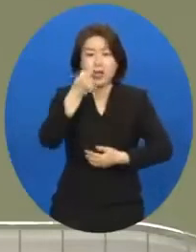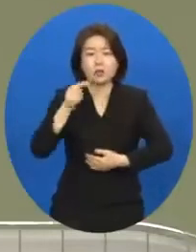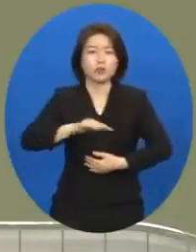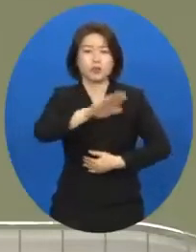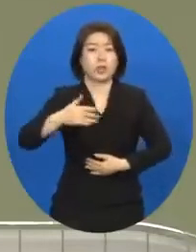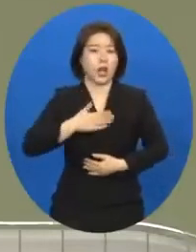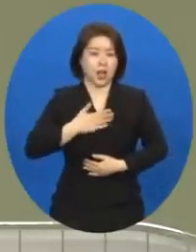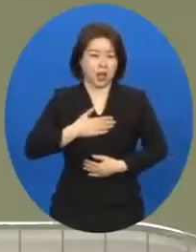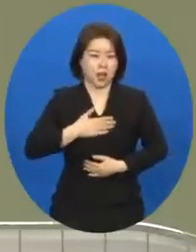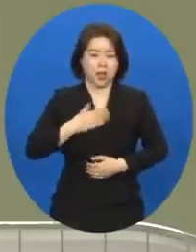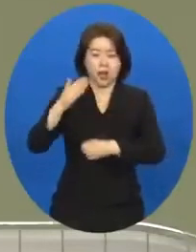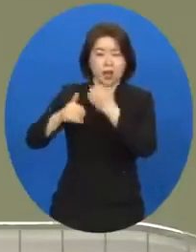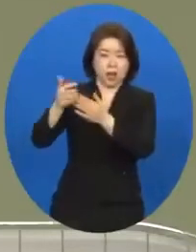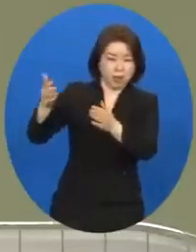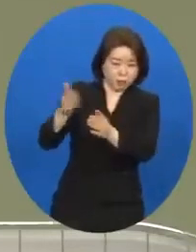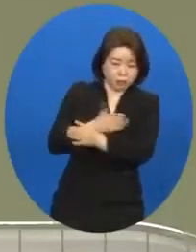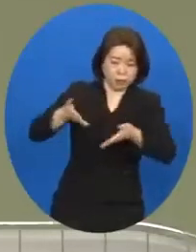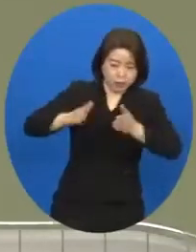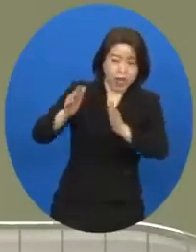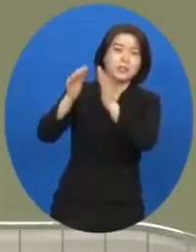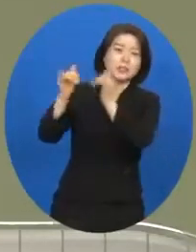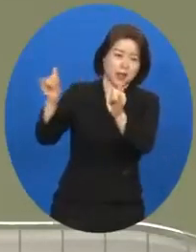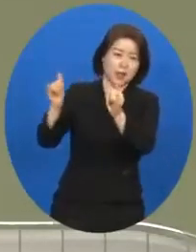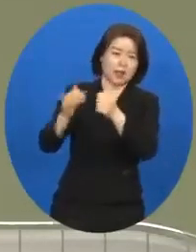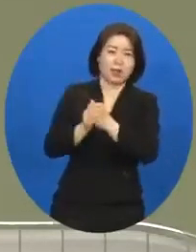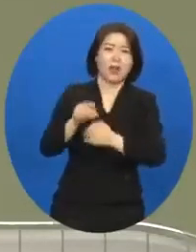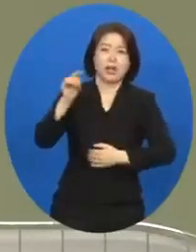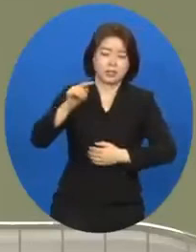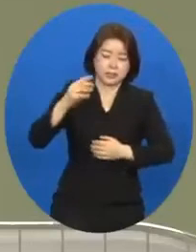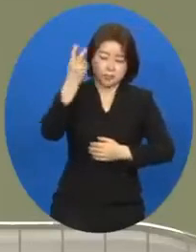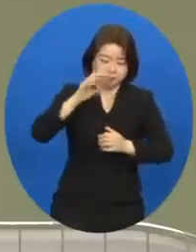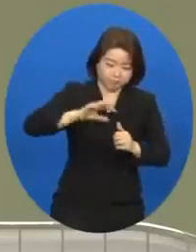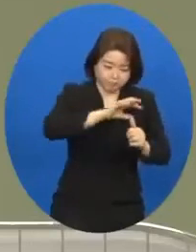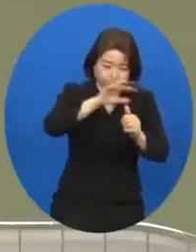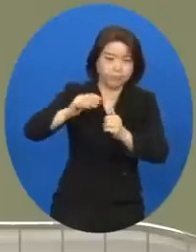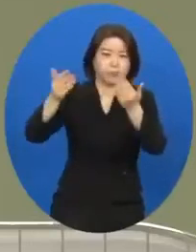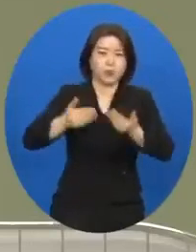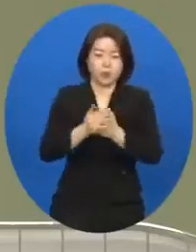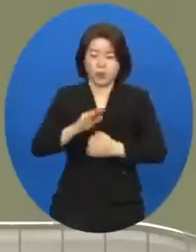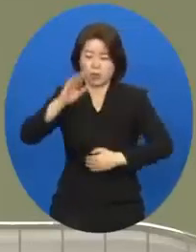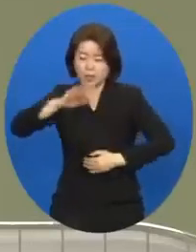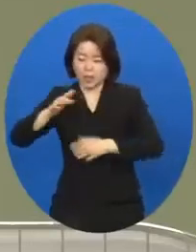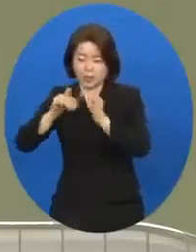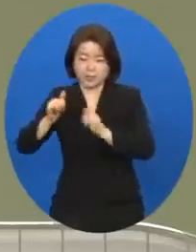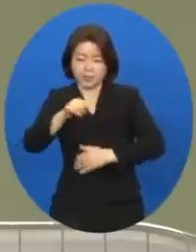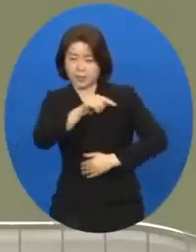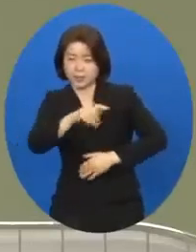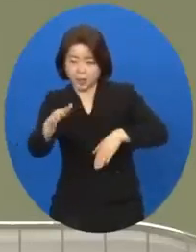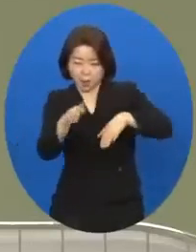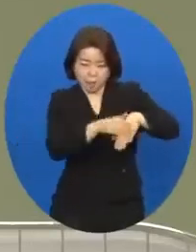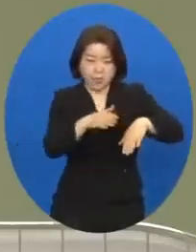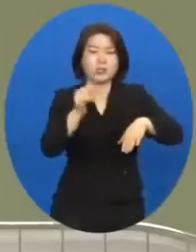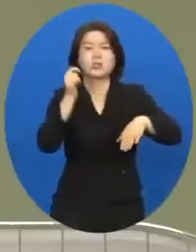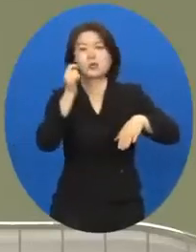아노라. 하나님께로부터 나신 자가 그를 지키심에 악한 자가 그를